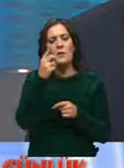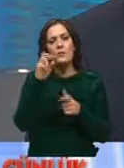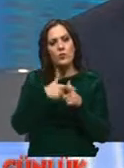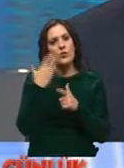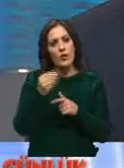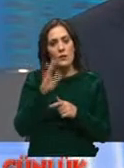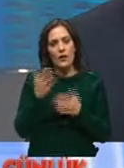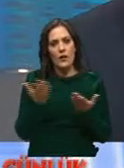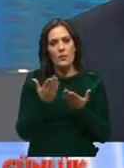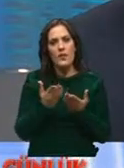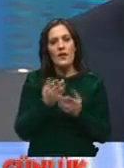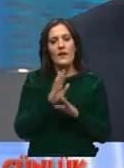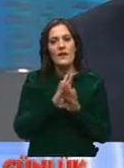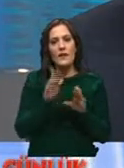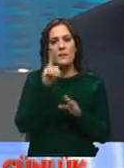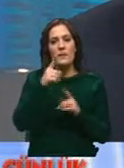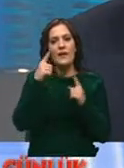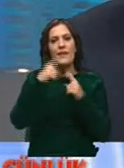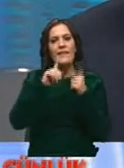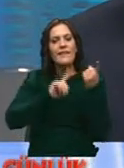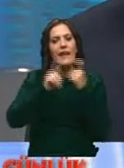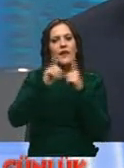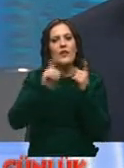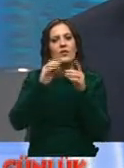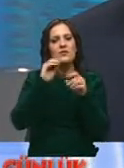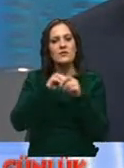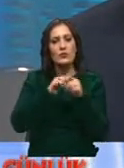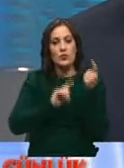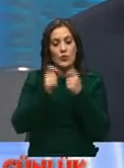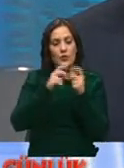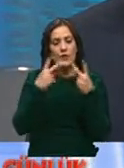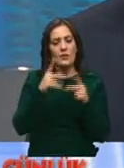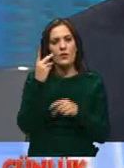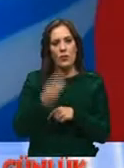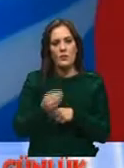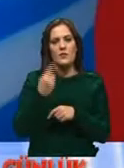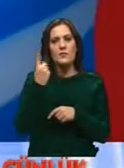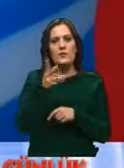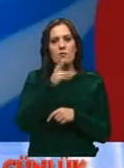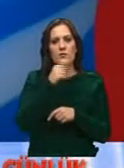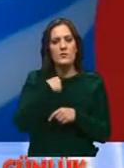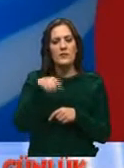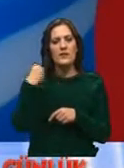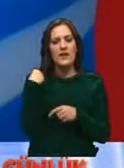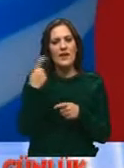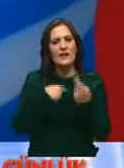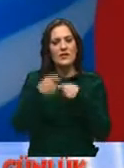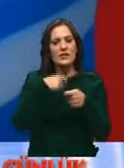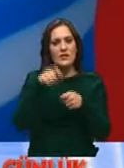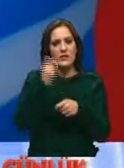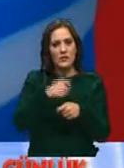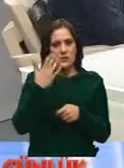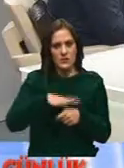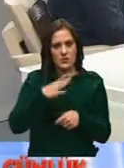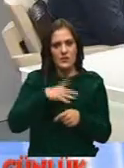olabilir aslında. Hı hı. Yeter ama ki bir uygulanabilir teknoloji... olması mı önemli? Kesinlikle uygulanabilir olması. Bir de sonuçta biz yeni şirketler yaratmak istiyoruz.